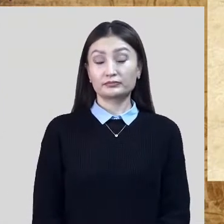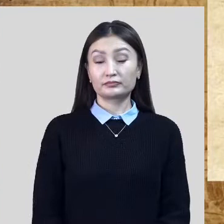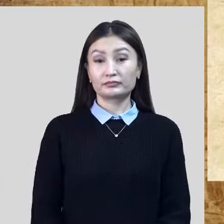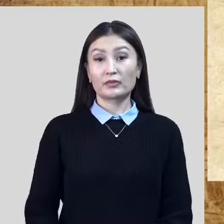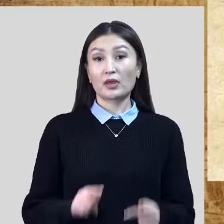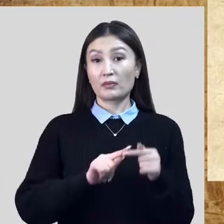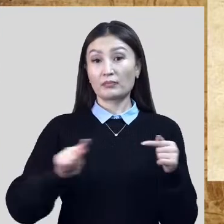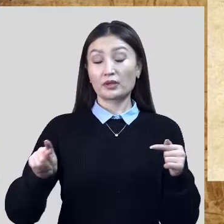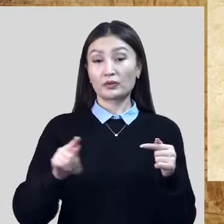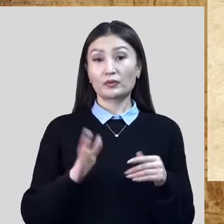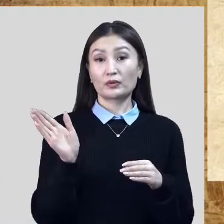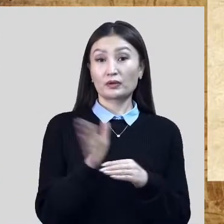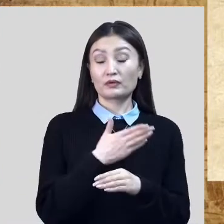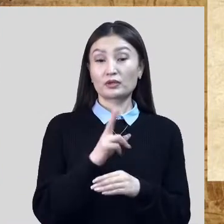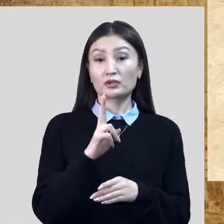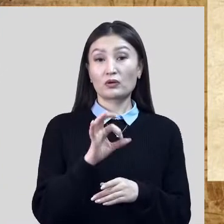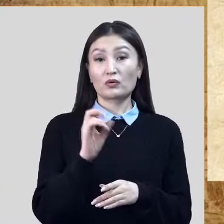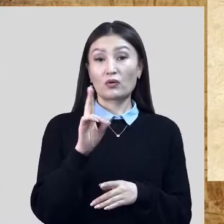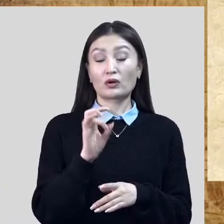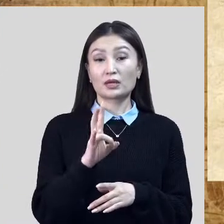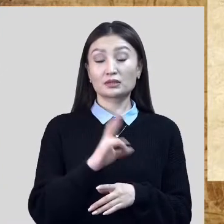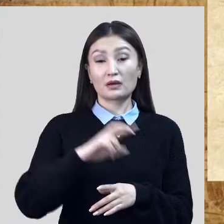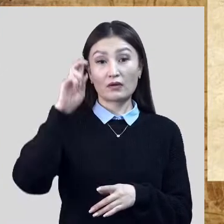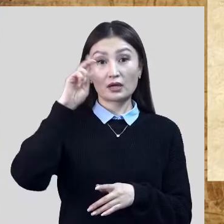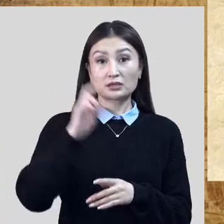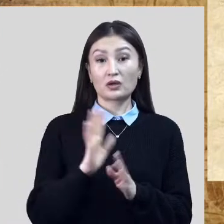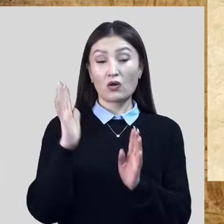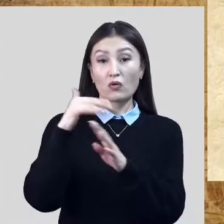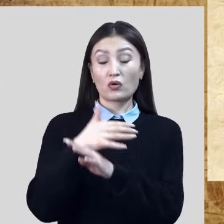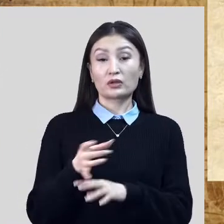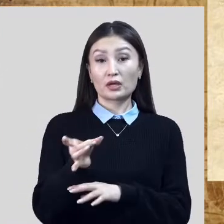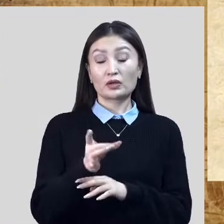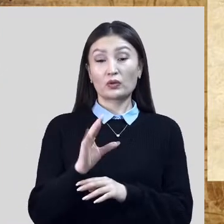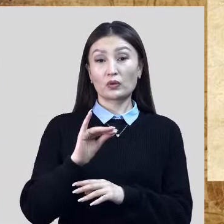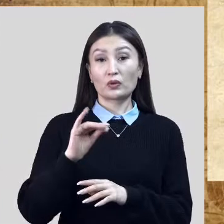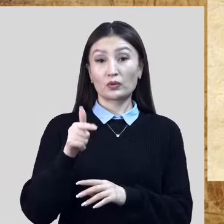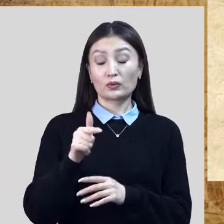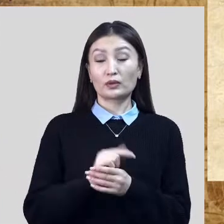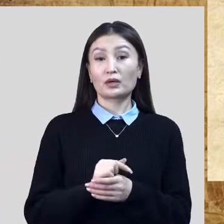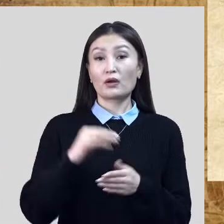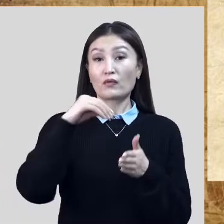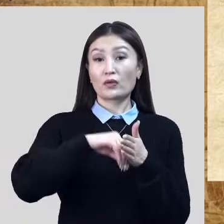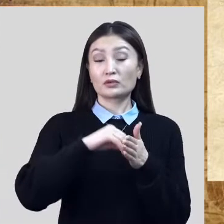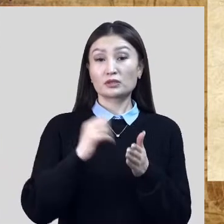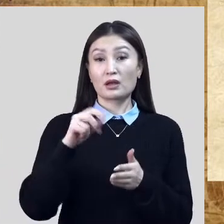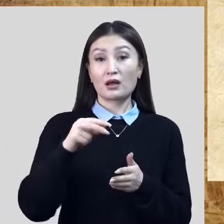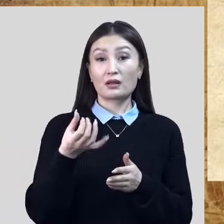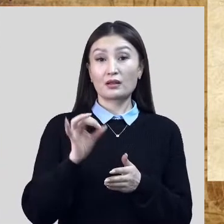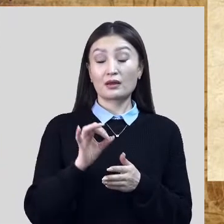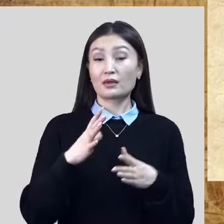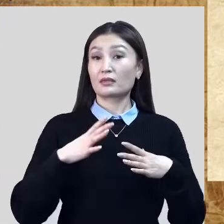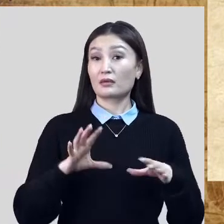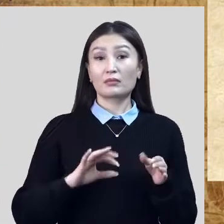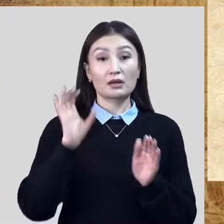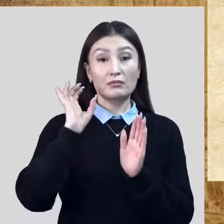В период ликвидации Коканского ханства горные регионы Южного Кыргызстана, в том числе и Алай, еще не